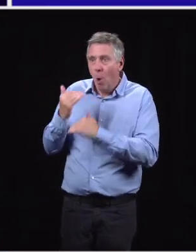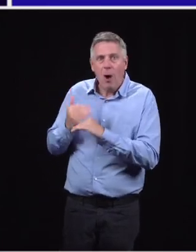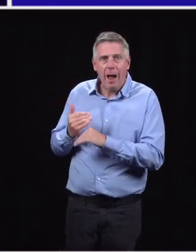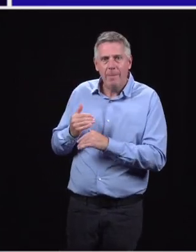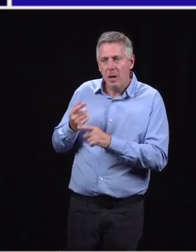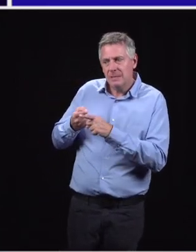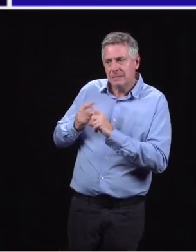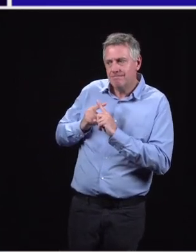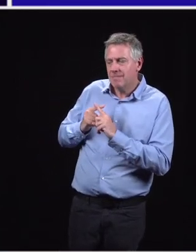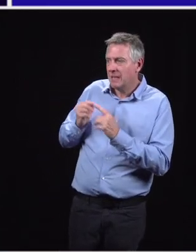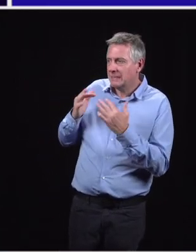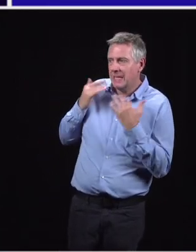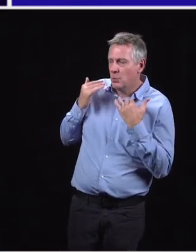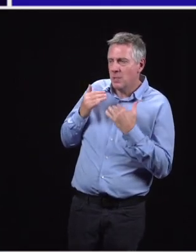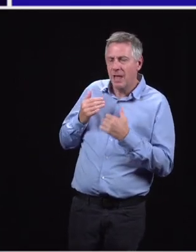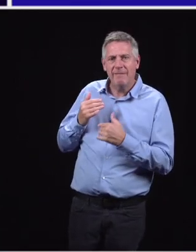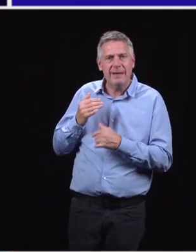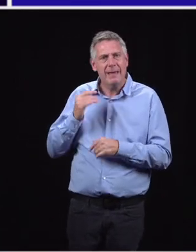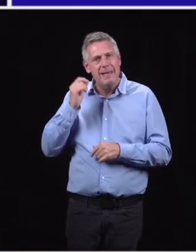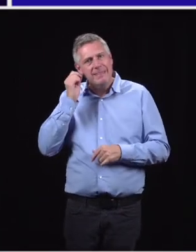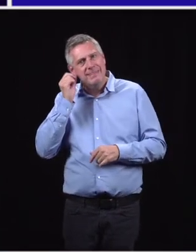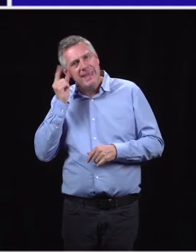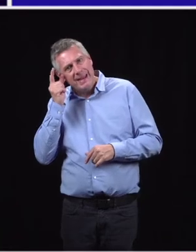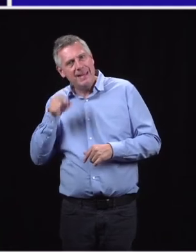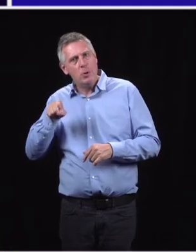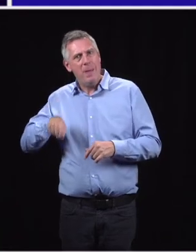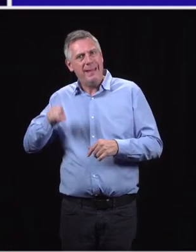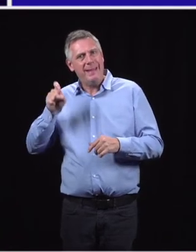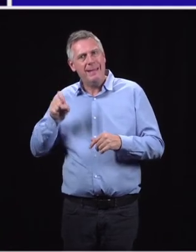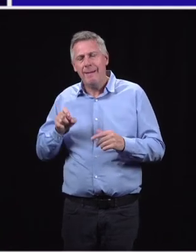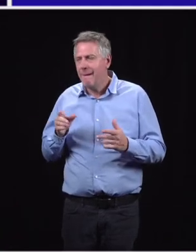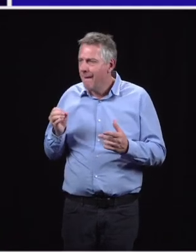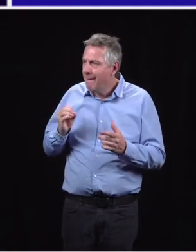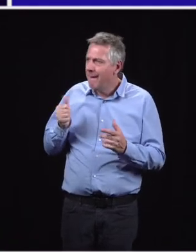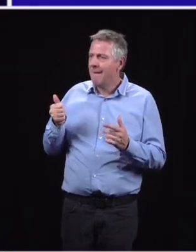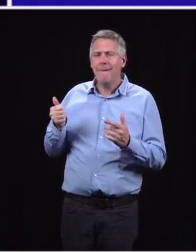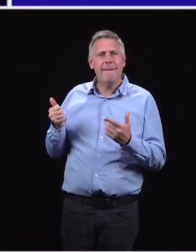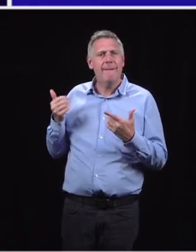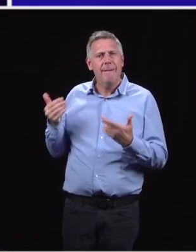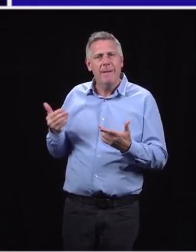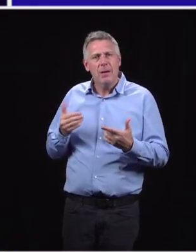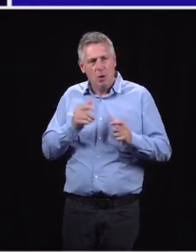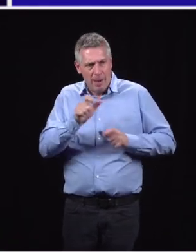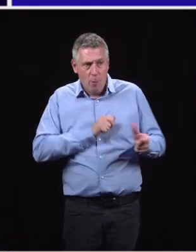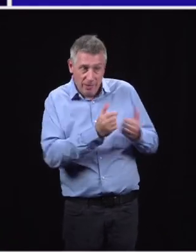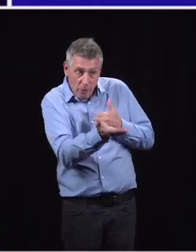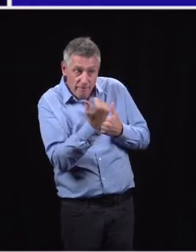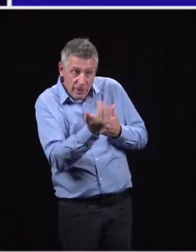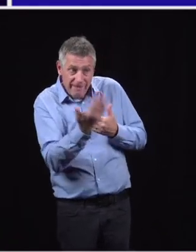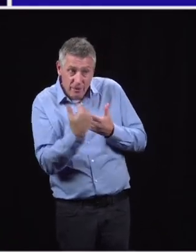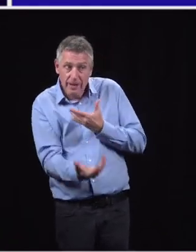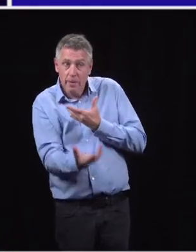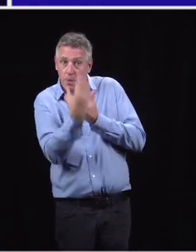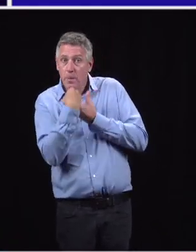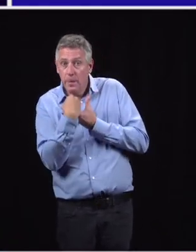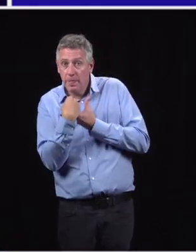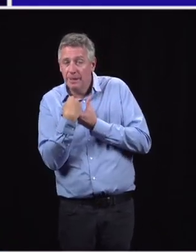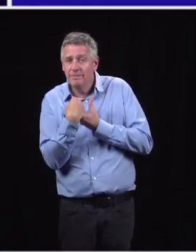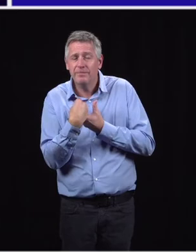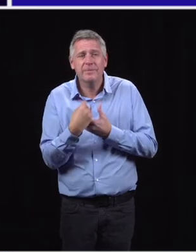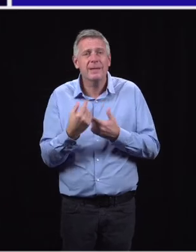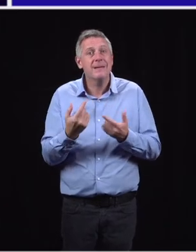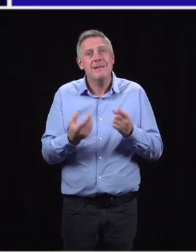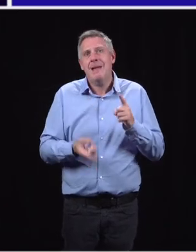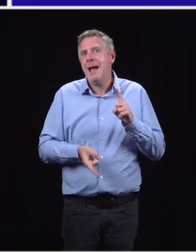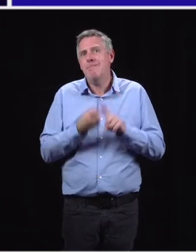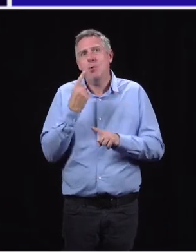avec des clics numériques c'est que on nous a donné la possibilité d'embarquer nos collaborateurs et je crois que l'un des clés